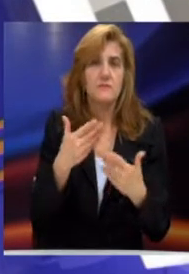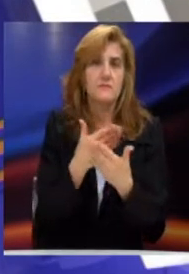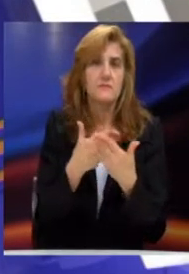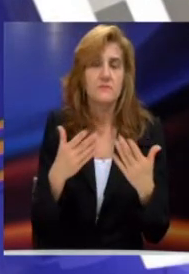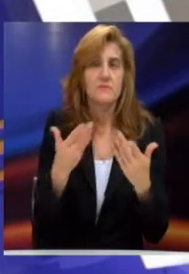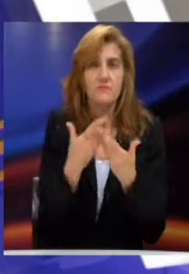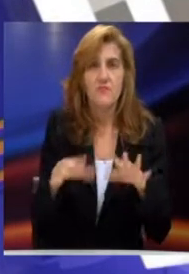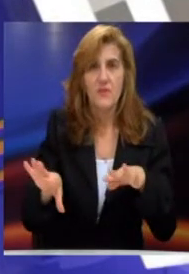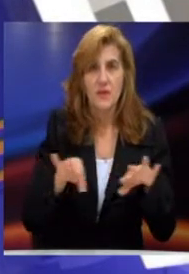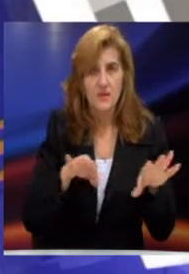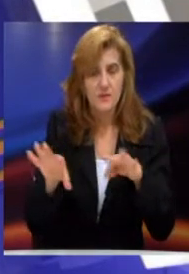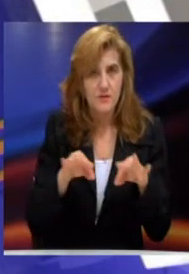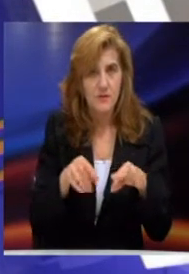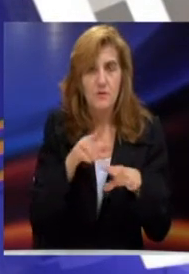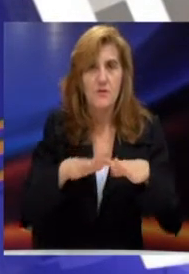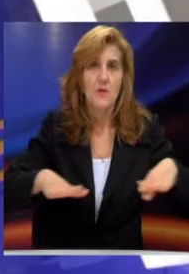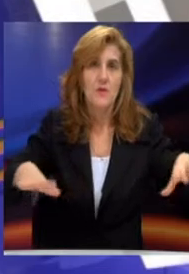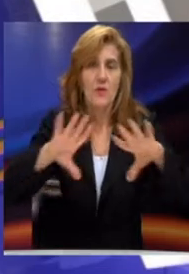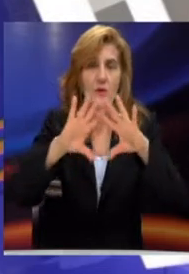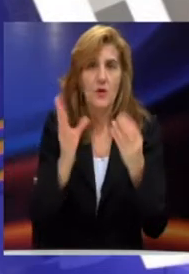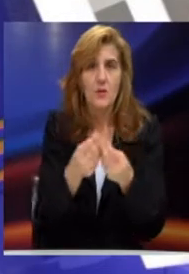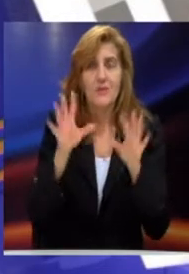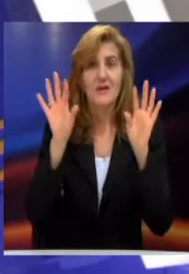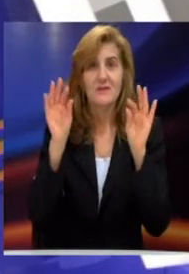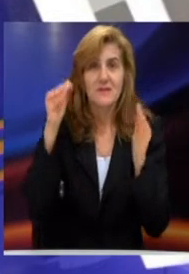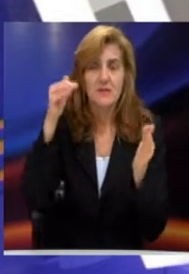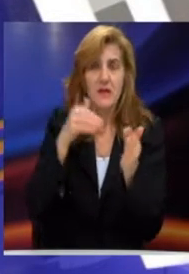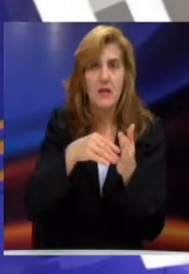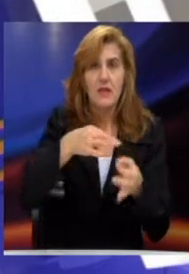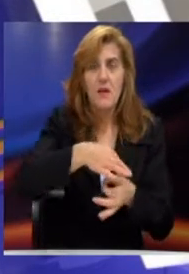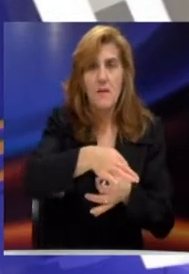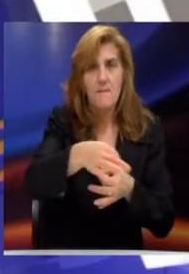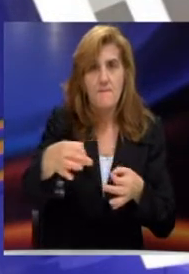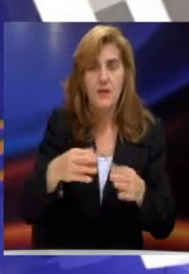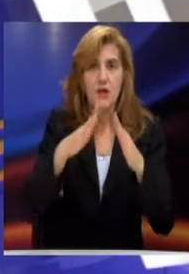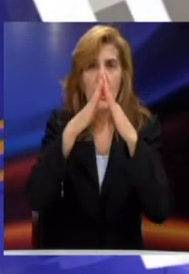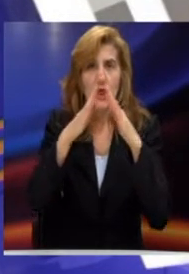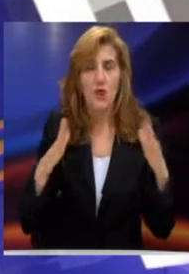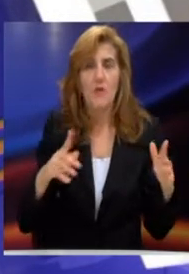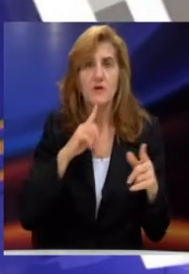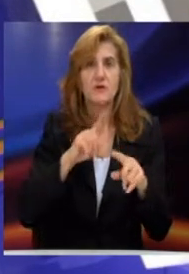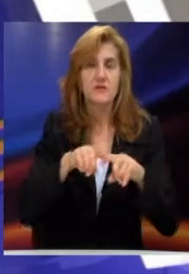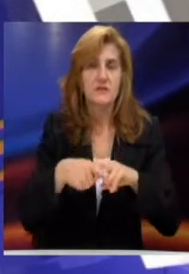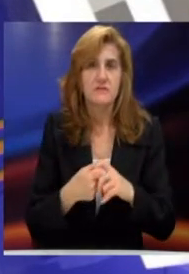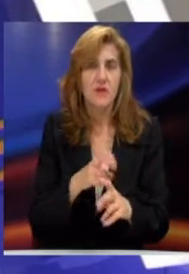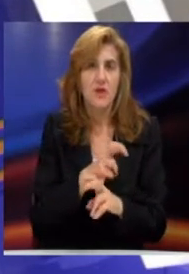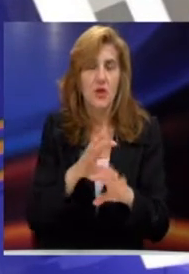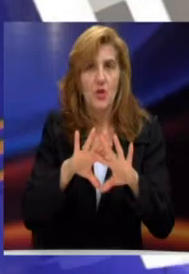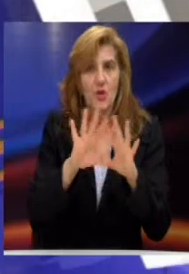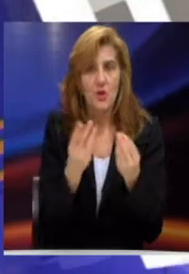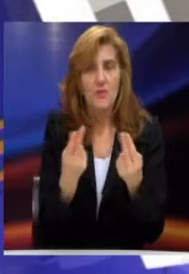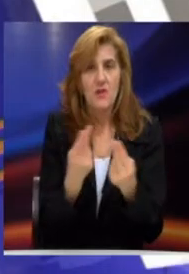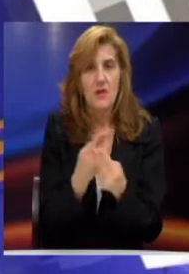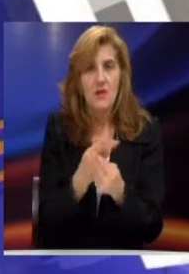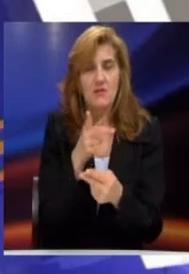Retail Park. Na površini od oko 10.000 kvadratnih metara kupcima je dostupno više od 20 domaćih i stranih brendova. Ukupna